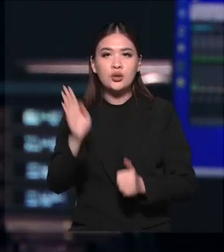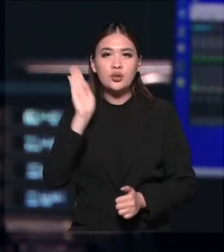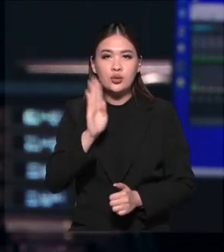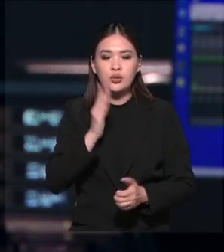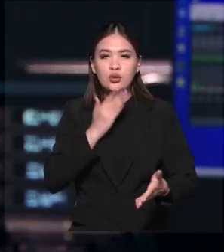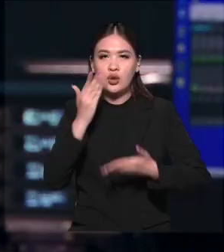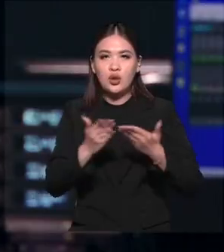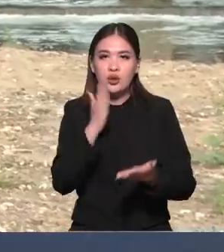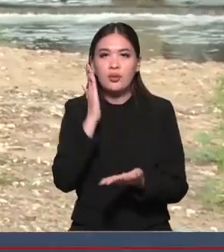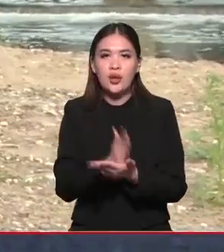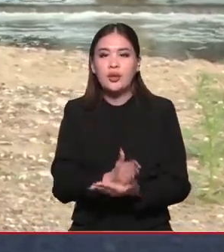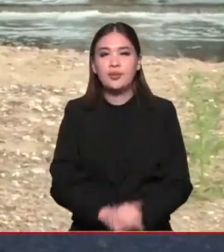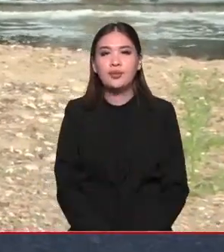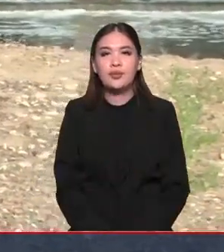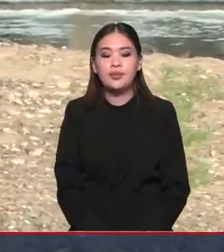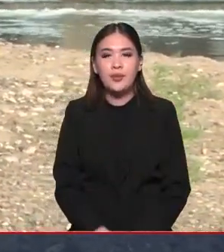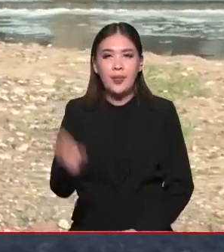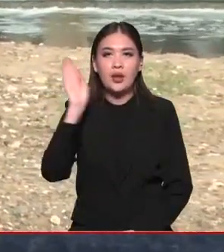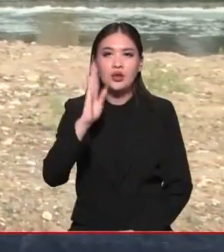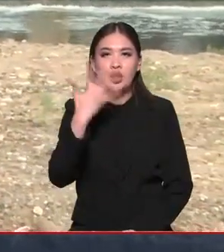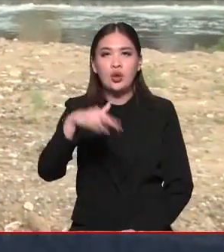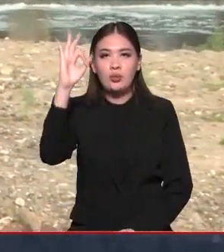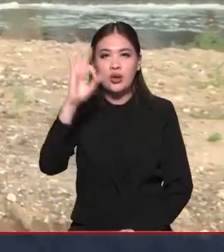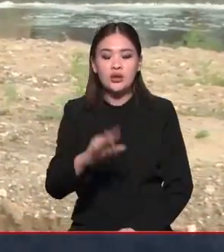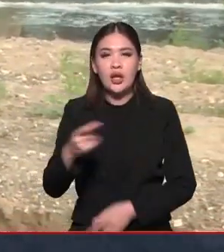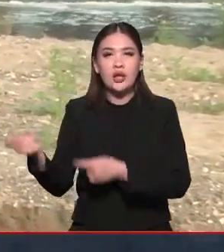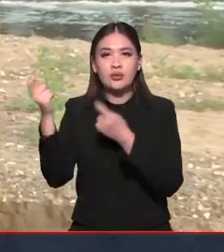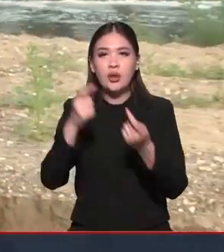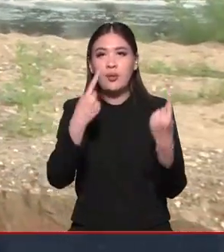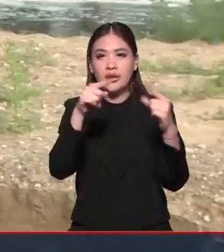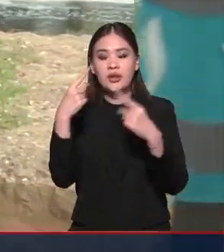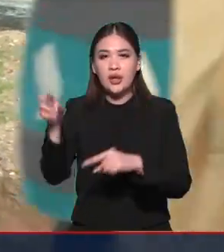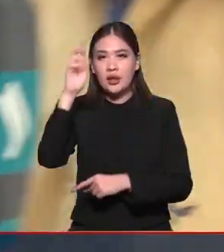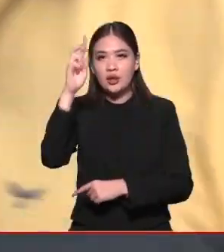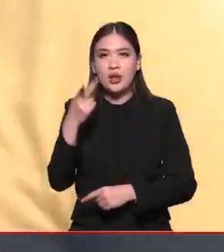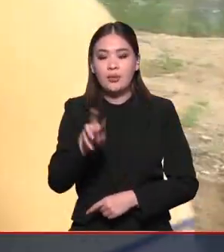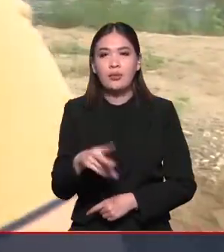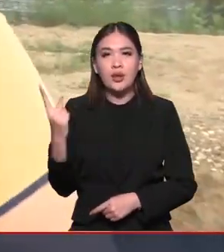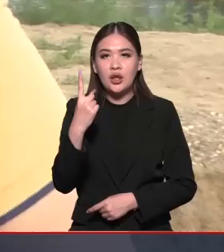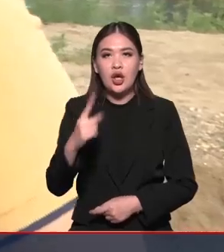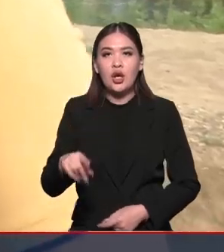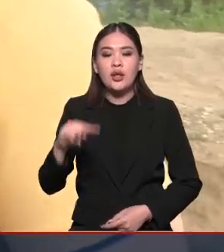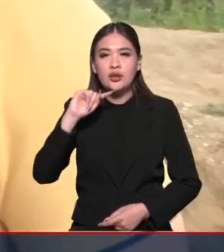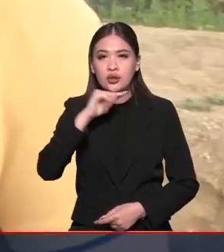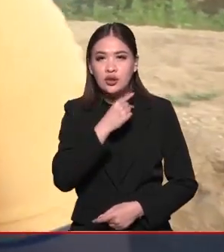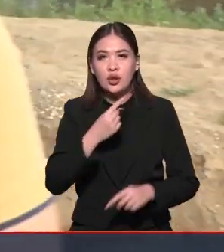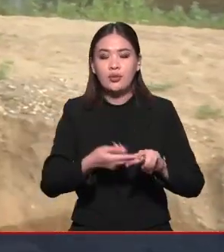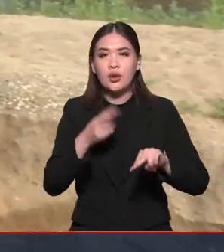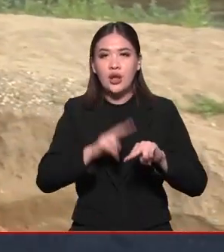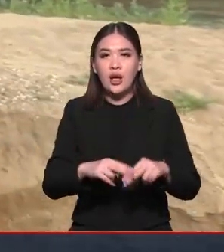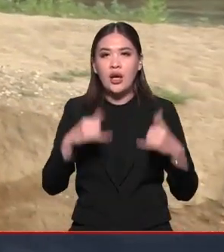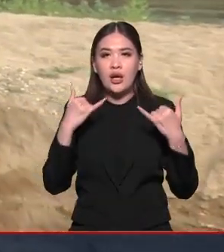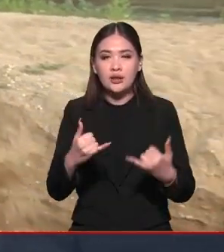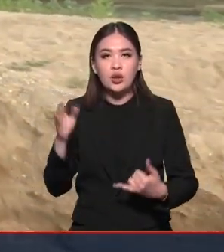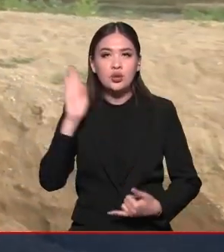сұрауы бар. Судың 50% сырттан тұтынатын ел үшін ең бірінші мәселе үнемсіз қанып үшу түгілі қазып